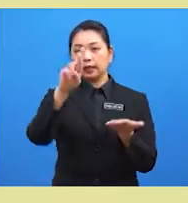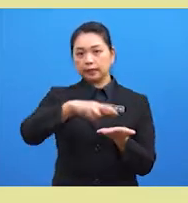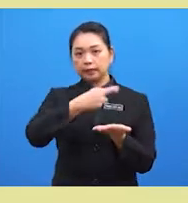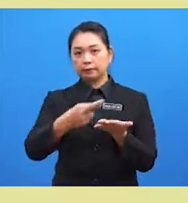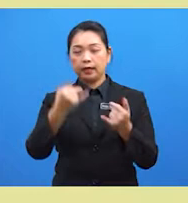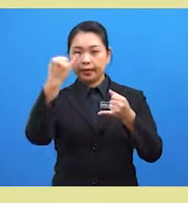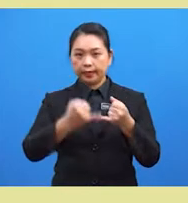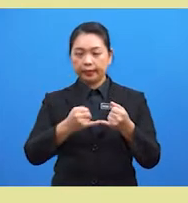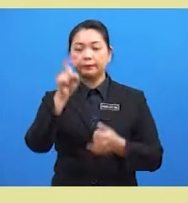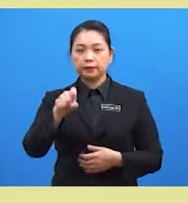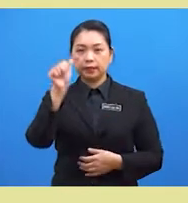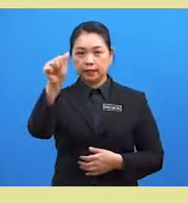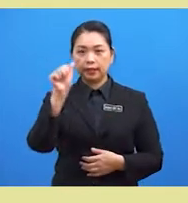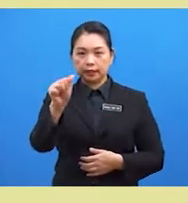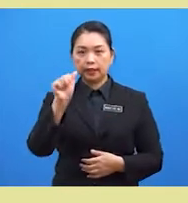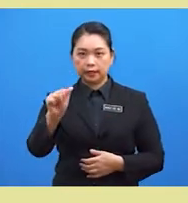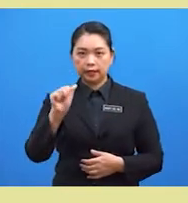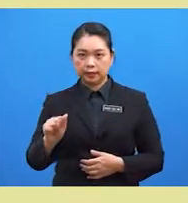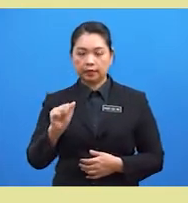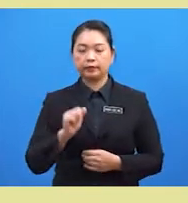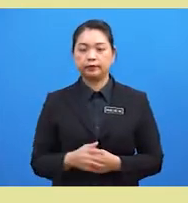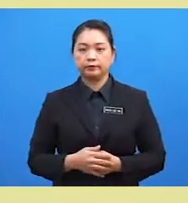akhirnya A.